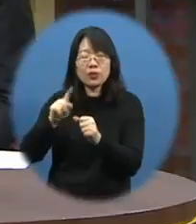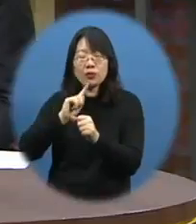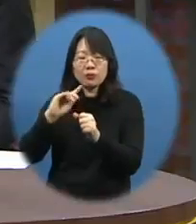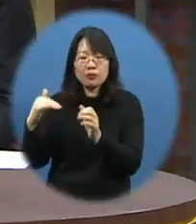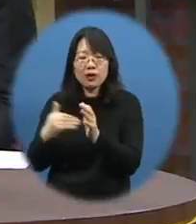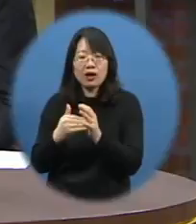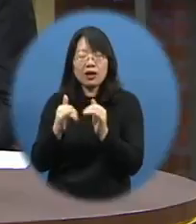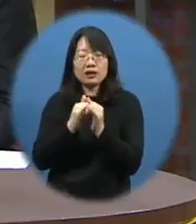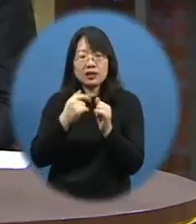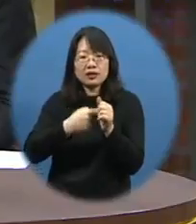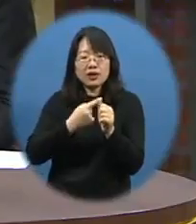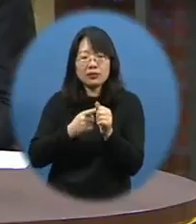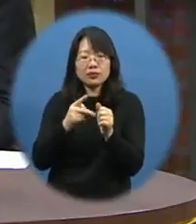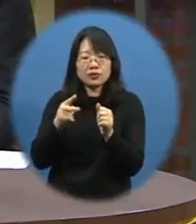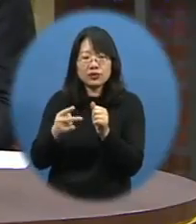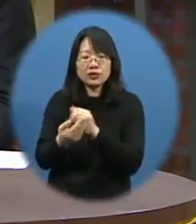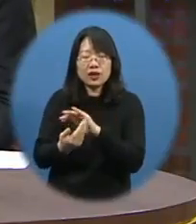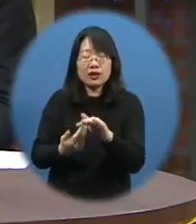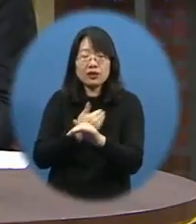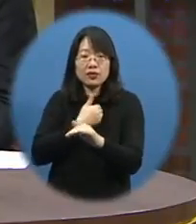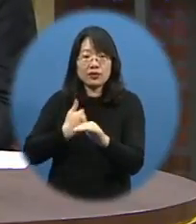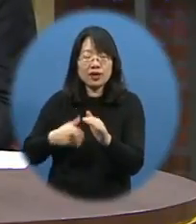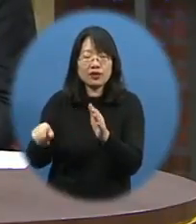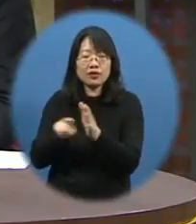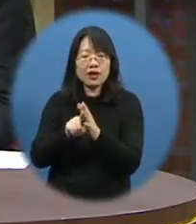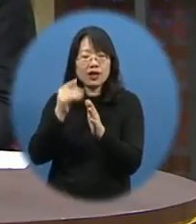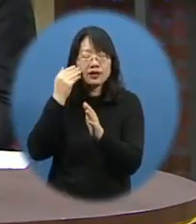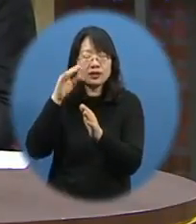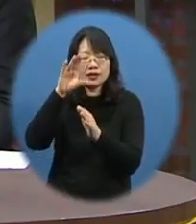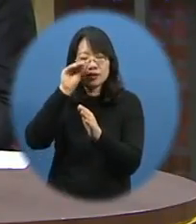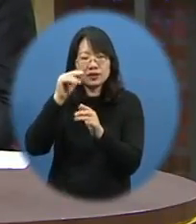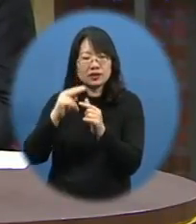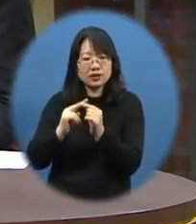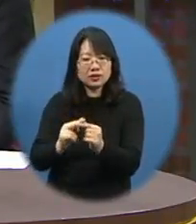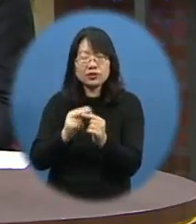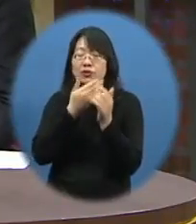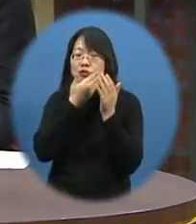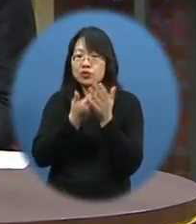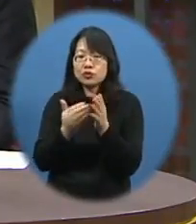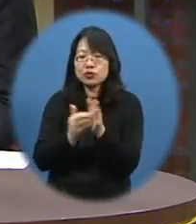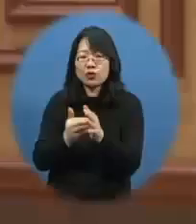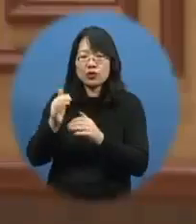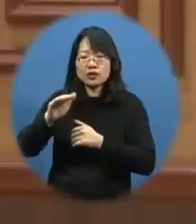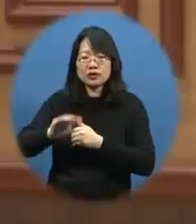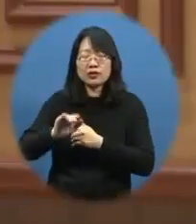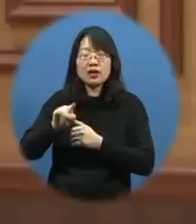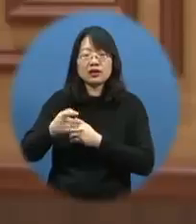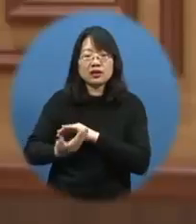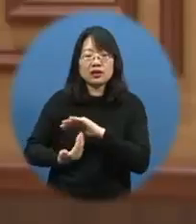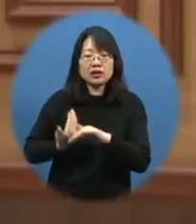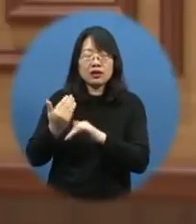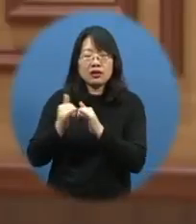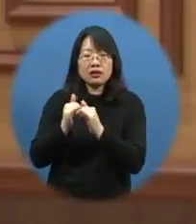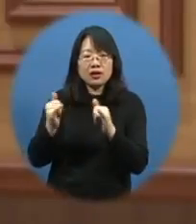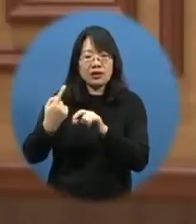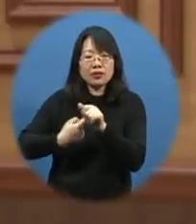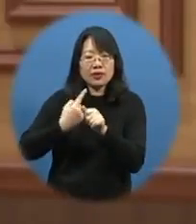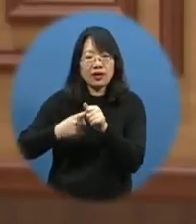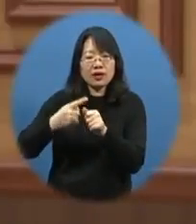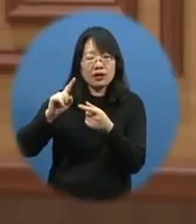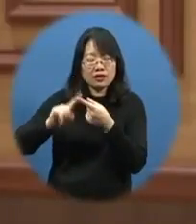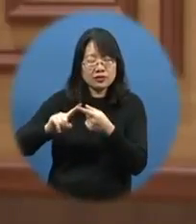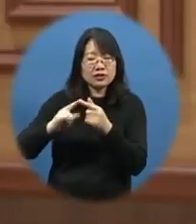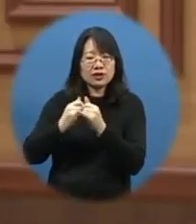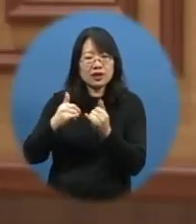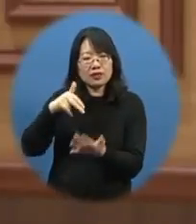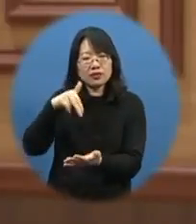네. 사람다움은 아까 당당해지기 위한 지식의 습득도 중요하지만은 그 이전에 사람다움의